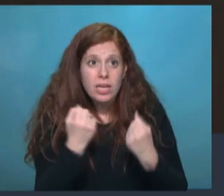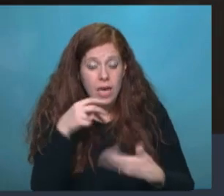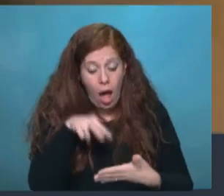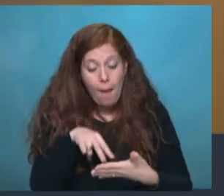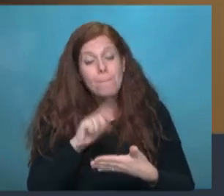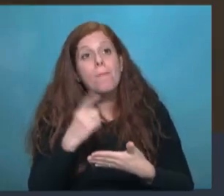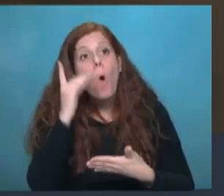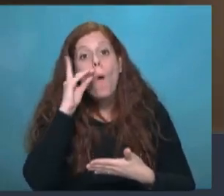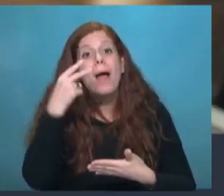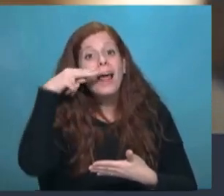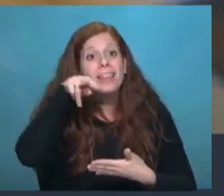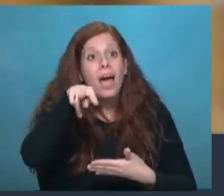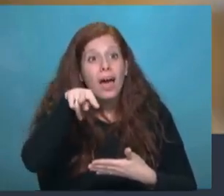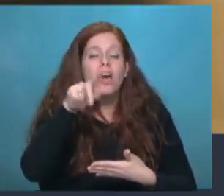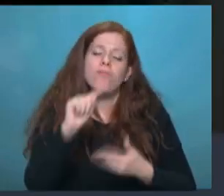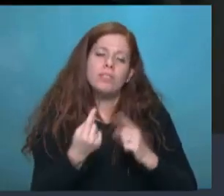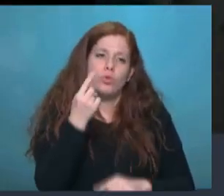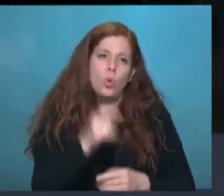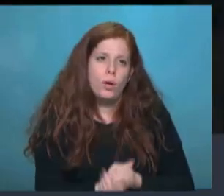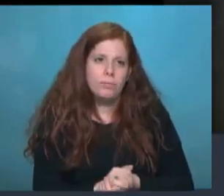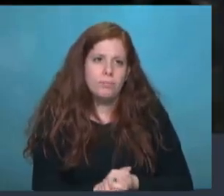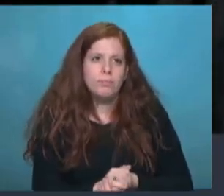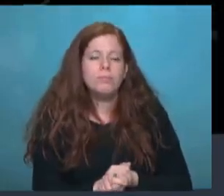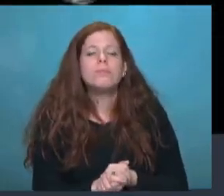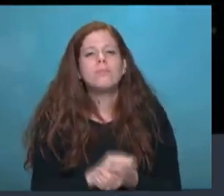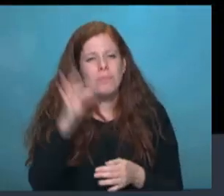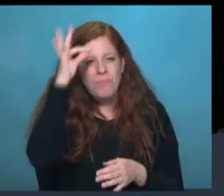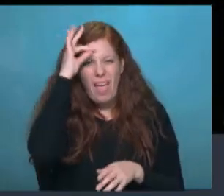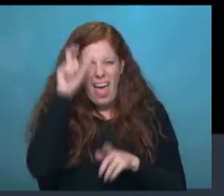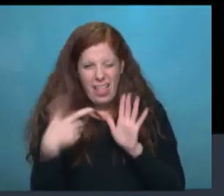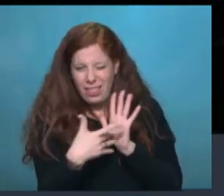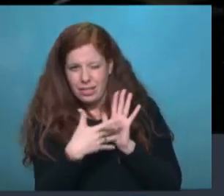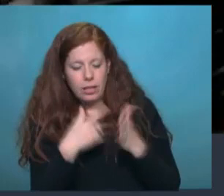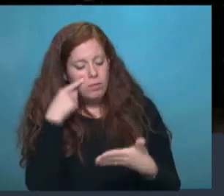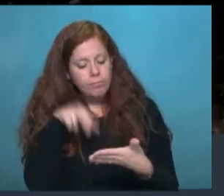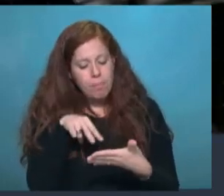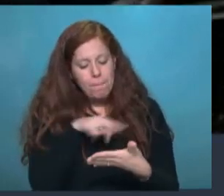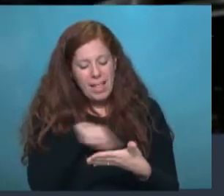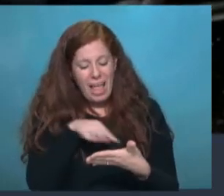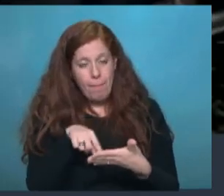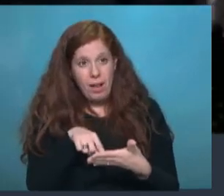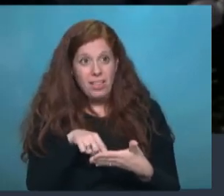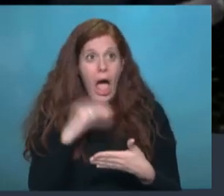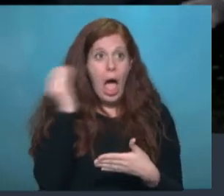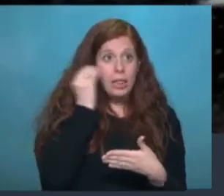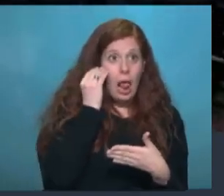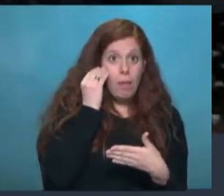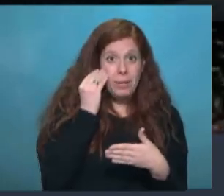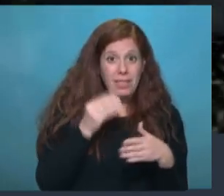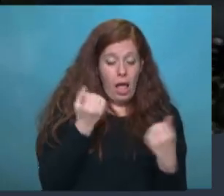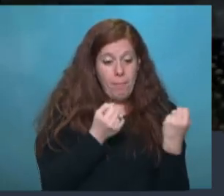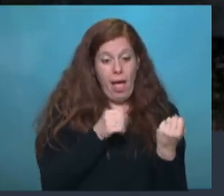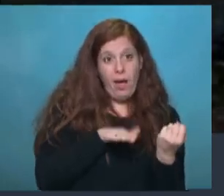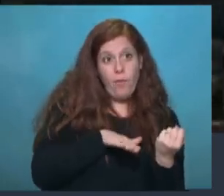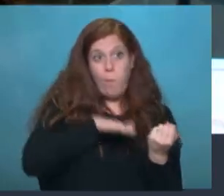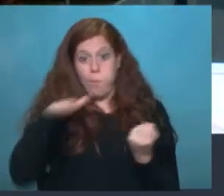על הדרך, וזה מה שקורה. אז טסטר עיניו היו על הטאבלט, התלמידה עלתה עם צידו הימני של הרכב